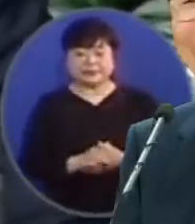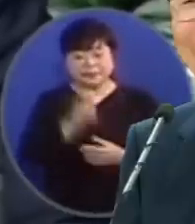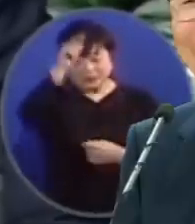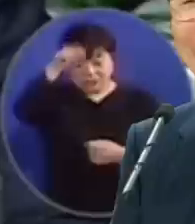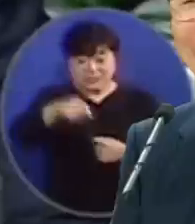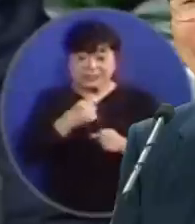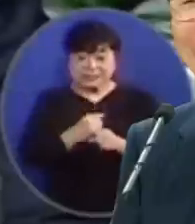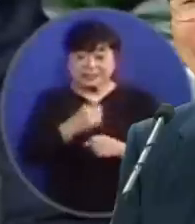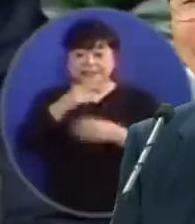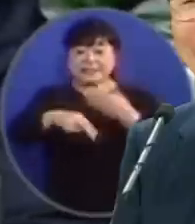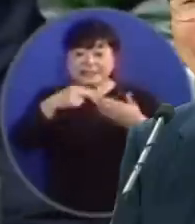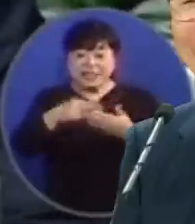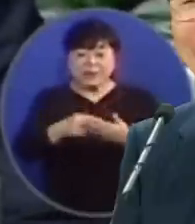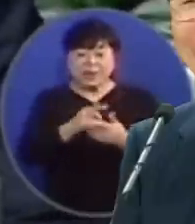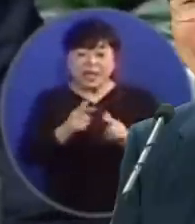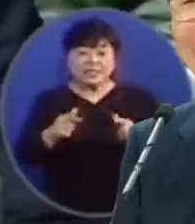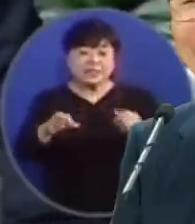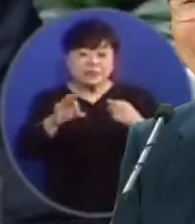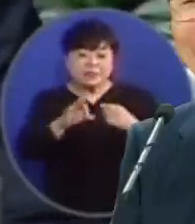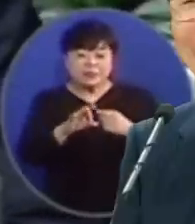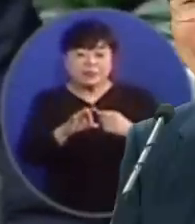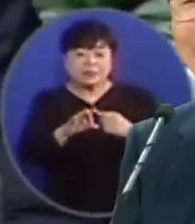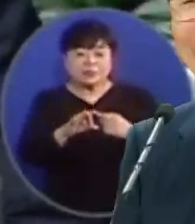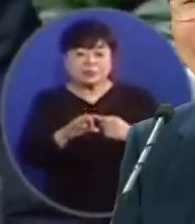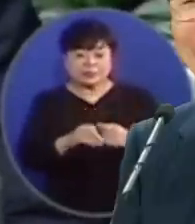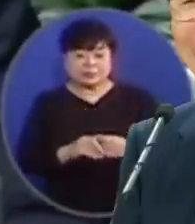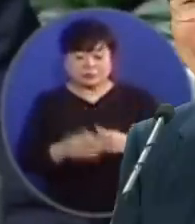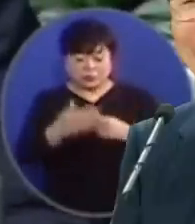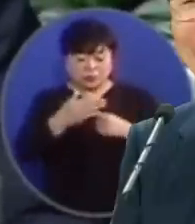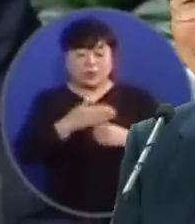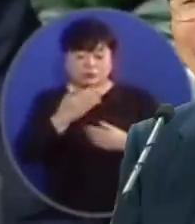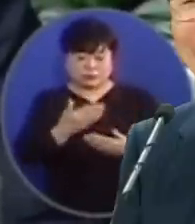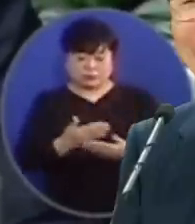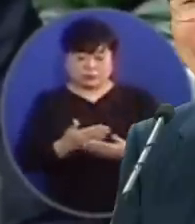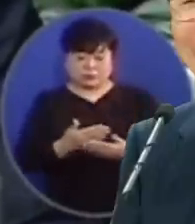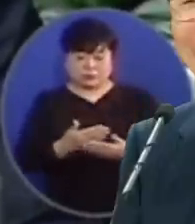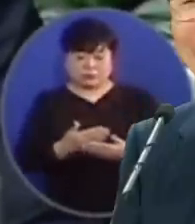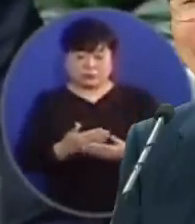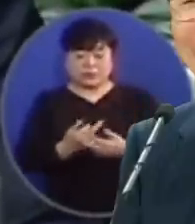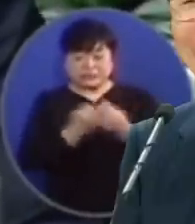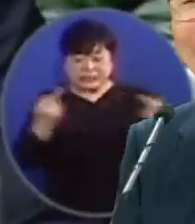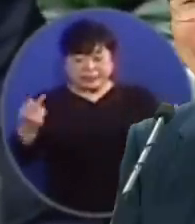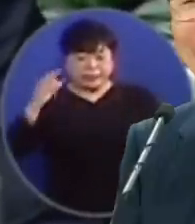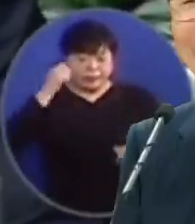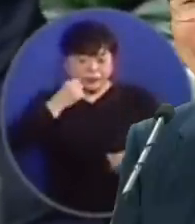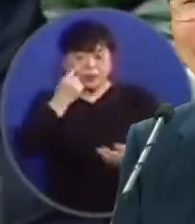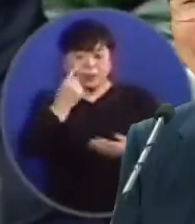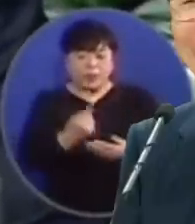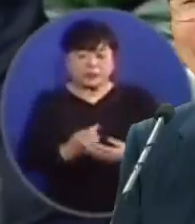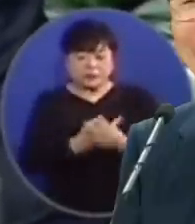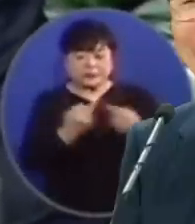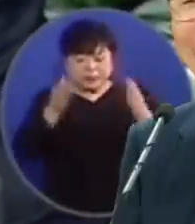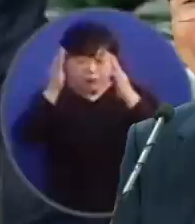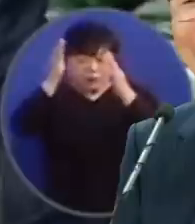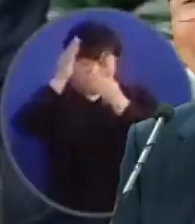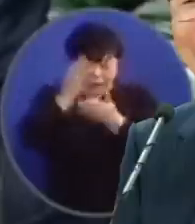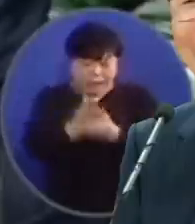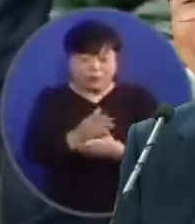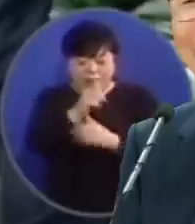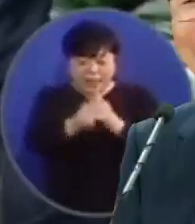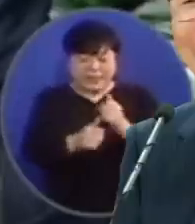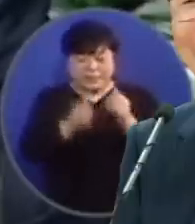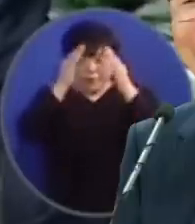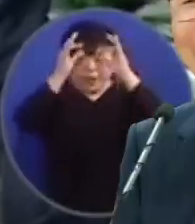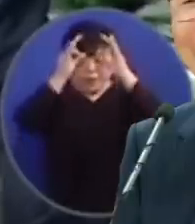천지를 지으신 야훼만이 우리의 도움이 되기 때문에 우리는 태산 같은 어려움이 있어도 태산을 바라보지 말고